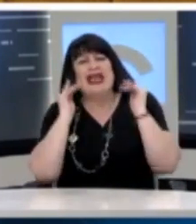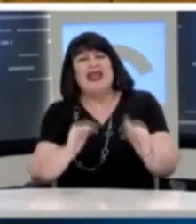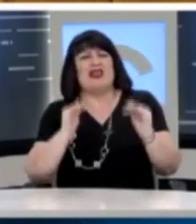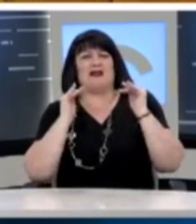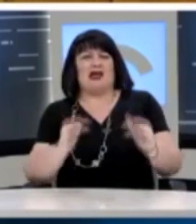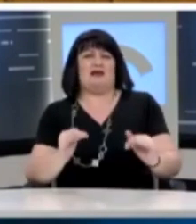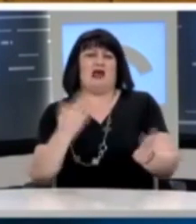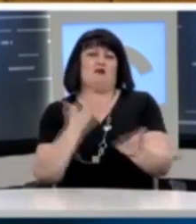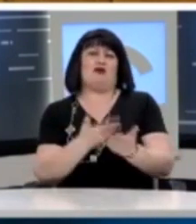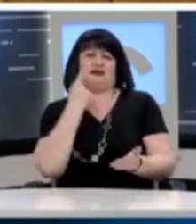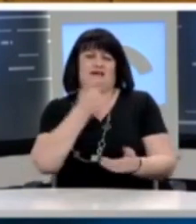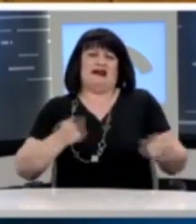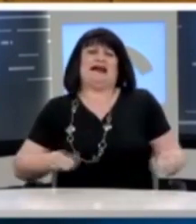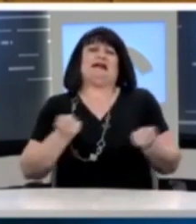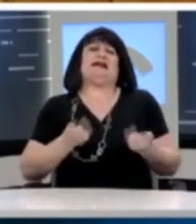η απόδειξη.